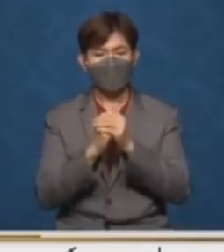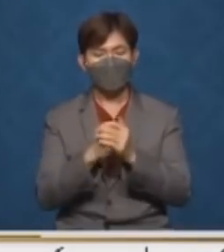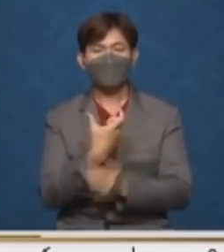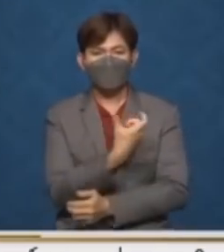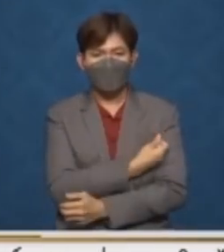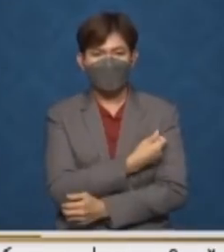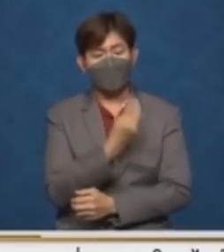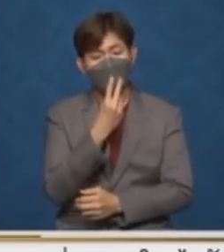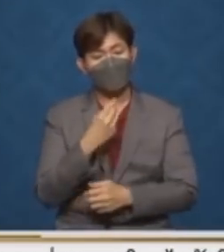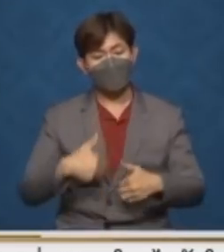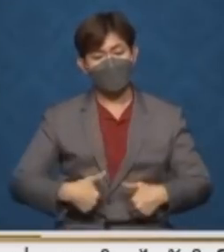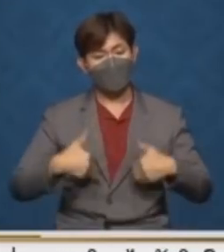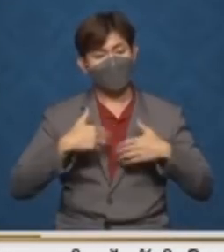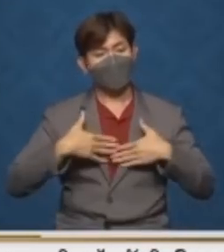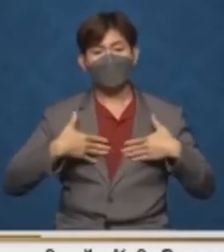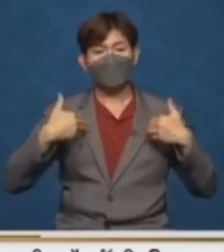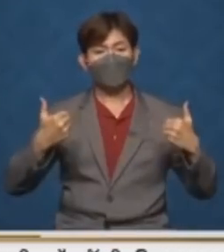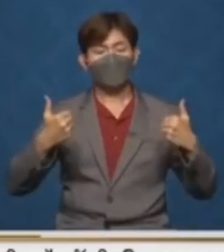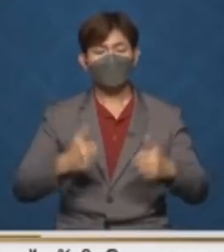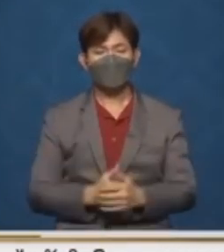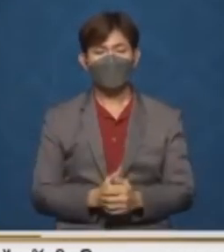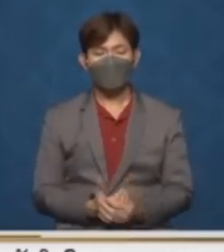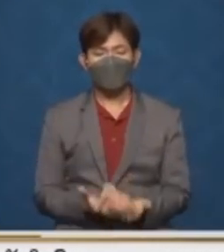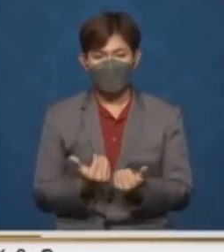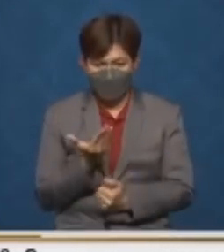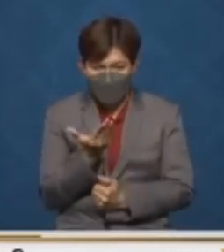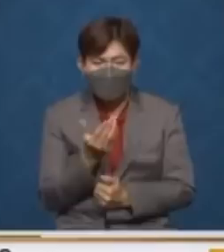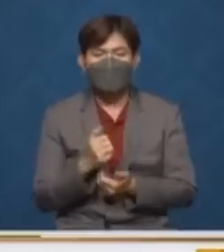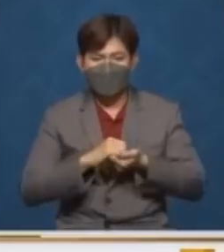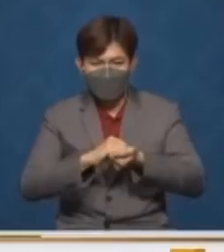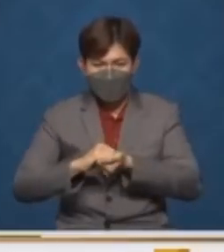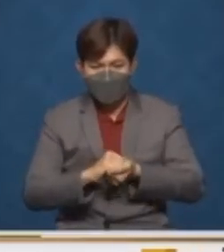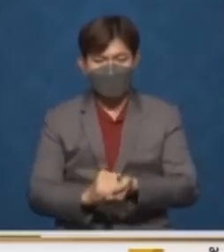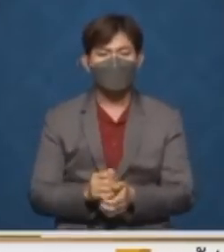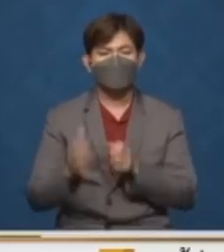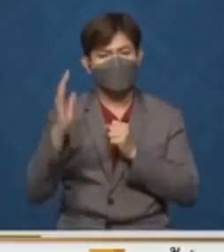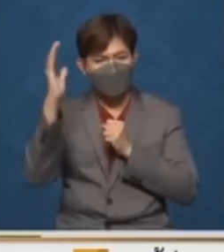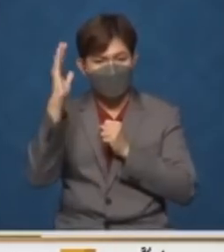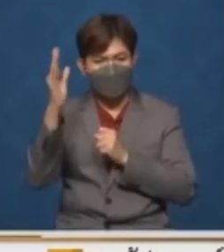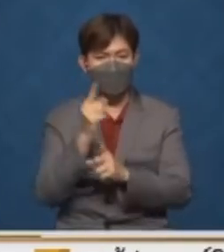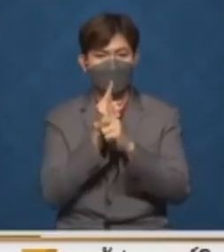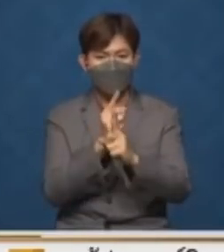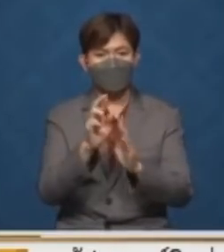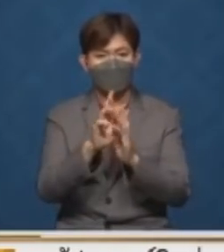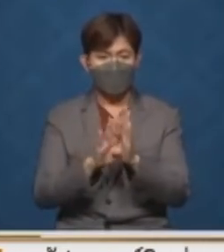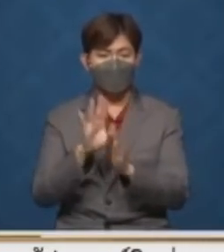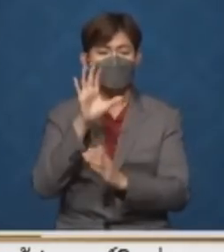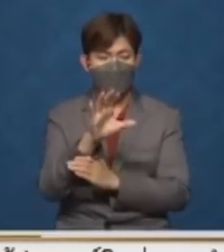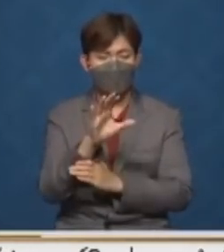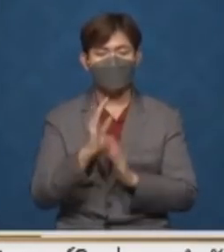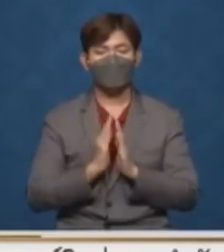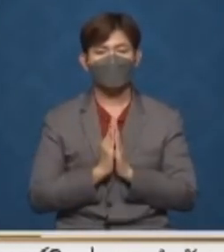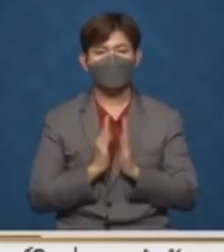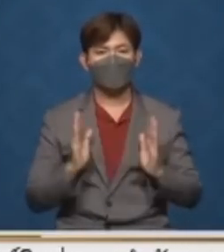กเหยสุขสบายดกัอยู่นะครับ เพราฉะนั้นขอความโคงนท ได้โรดอภิษฐรายให้เป็ไปตามฆตัครัครั ท่ประทudibleครัขอบักน